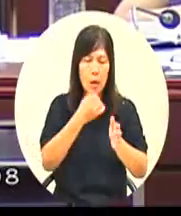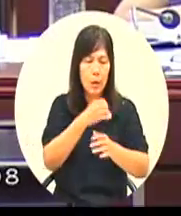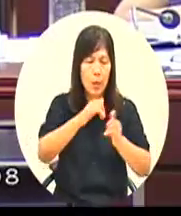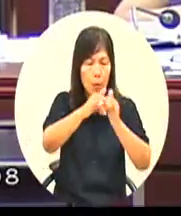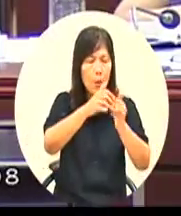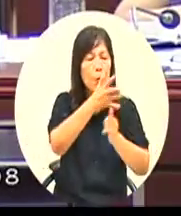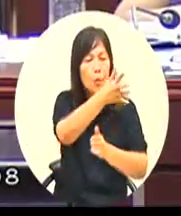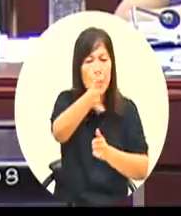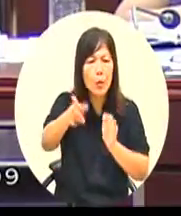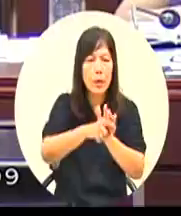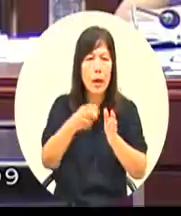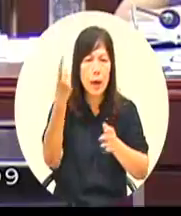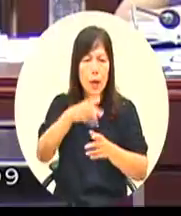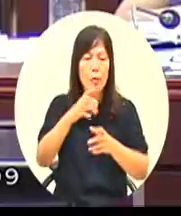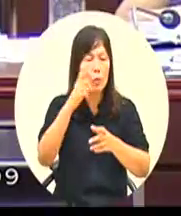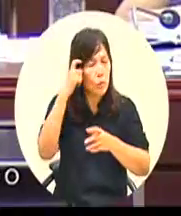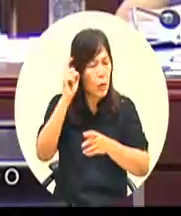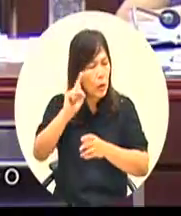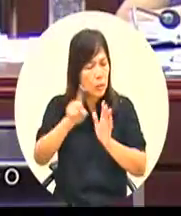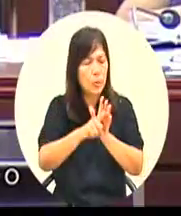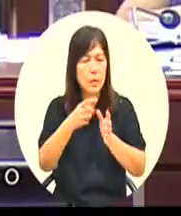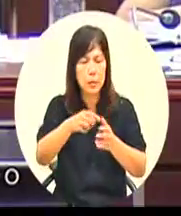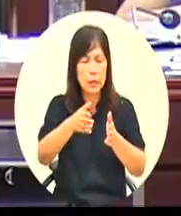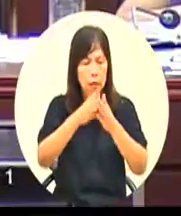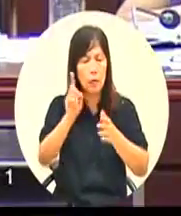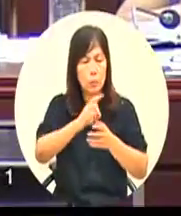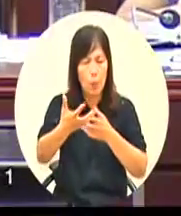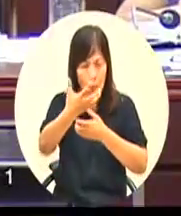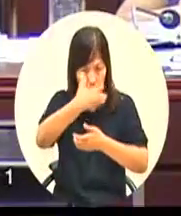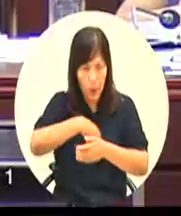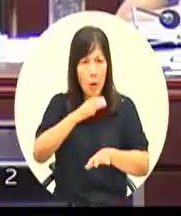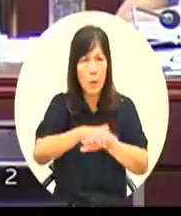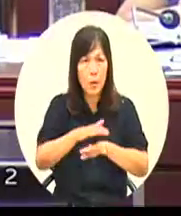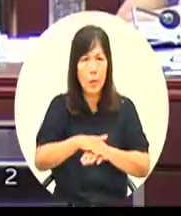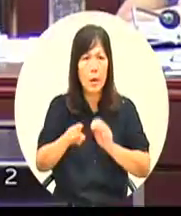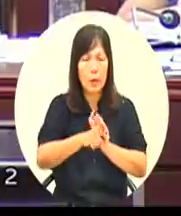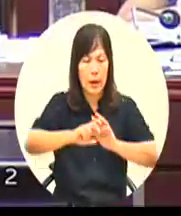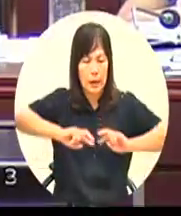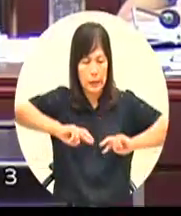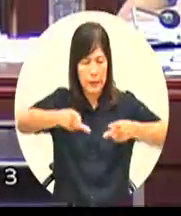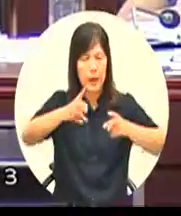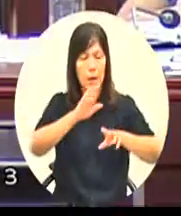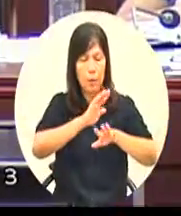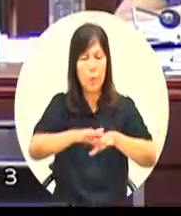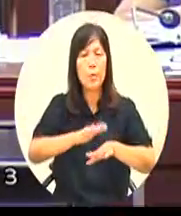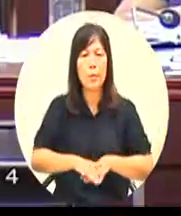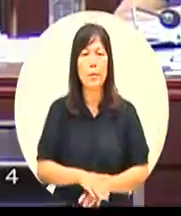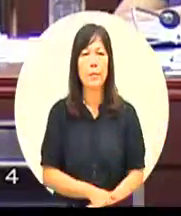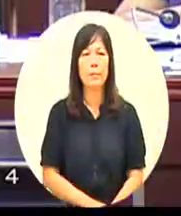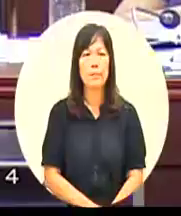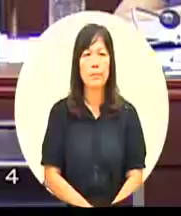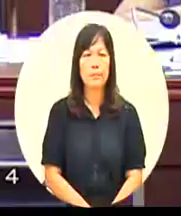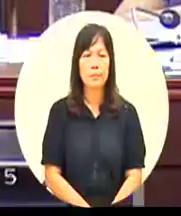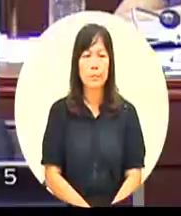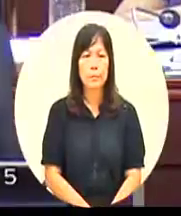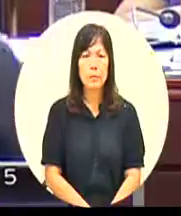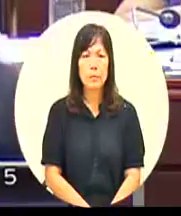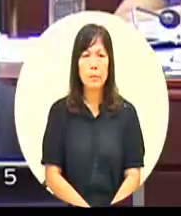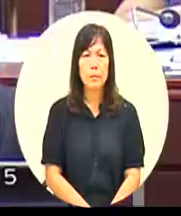有议员们反映的意见，这个需求可以纳入哦，所以他会做一个很大的改造案。好，谢